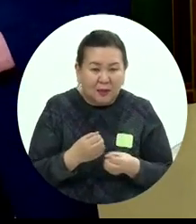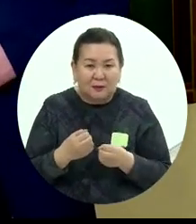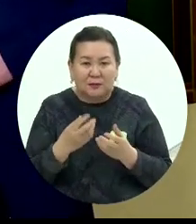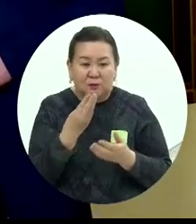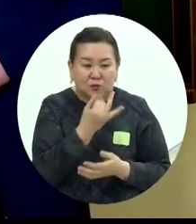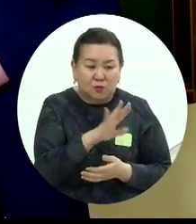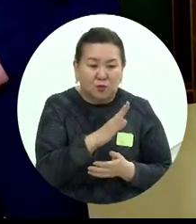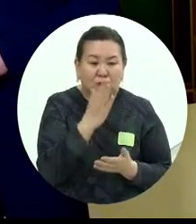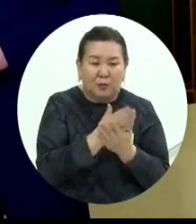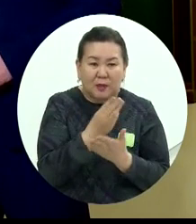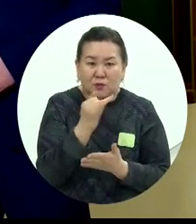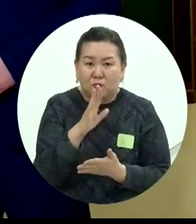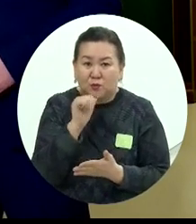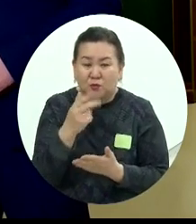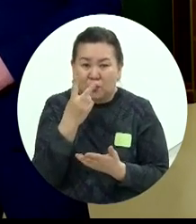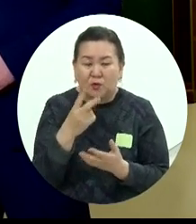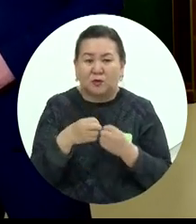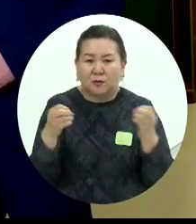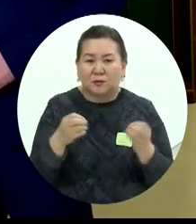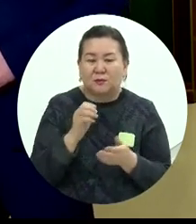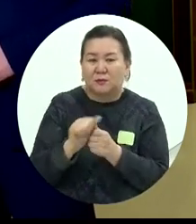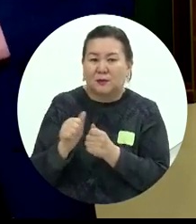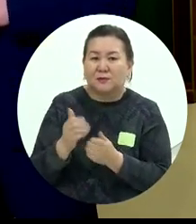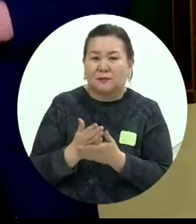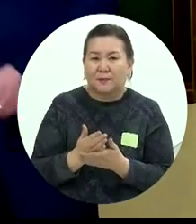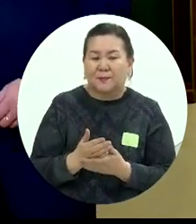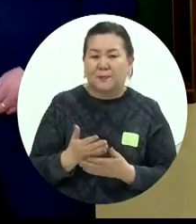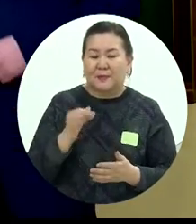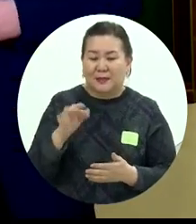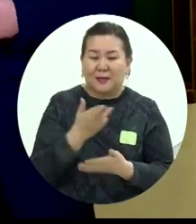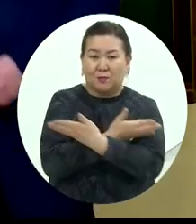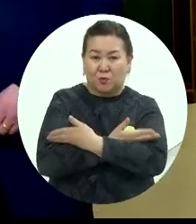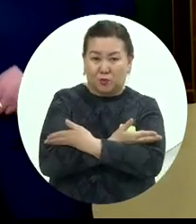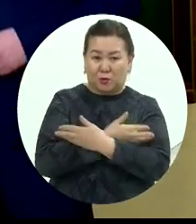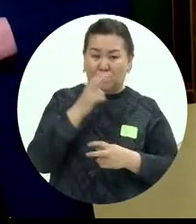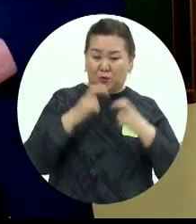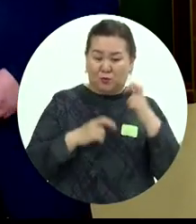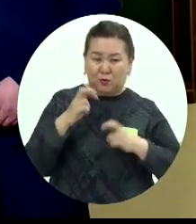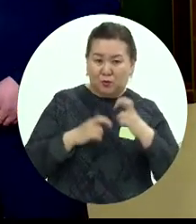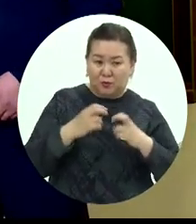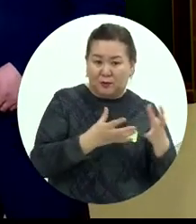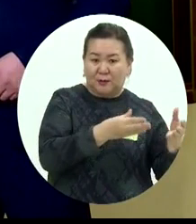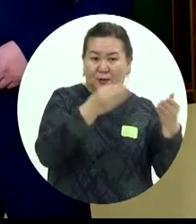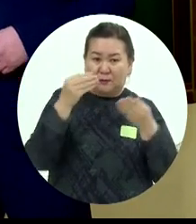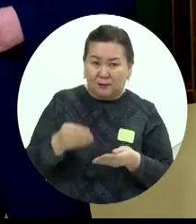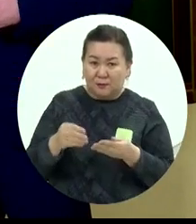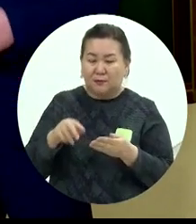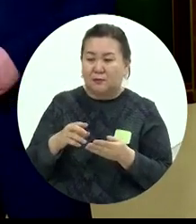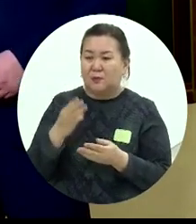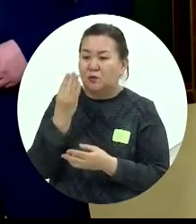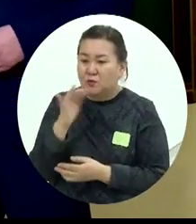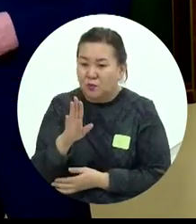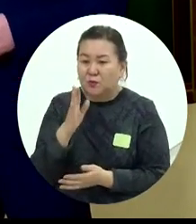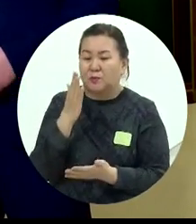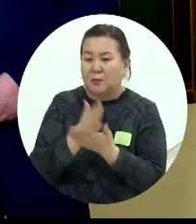байгаа шууд ба шууд усыг зарцуулдаг хэлж байгаа. Өөрөөр хэлбэл саяны потолк маань үйлдвэрлэгдээд гараад ирснийхаа дараа мөн бас